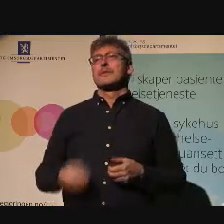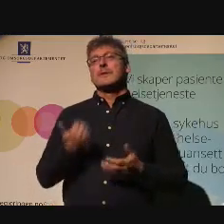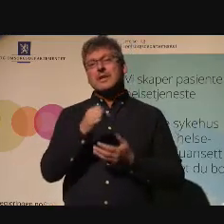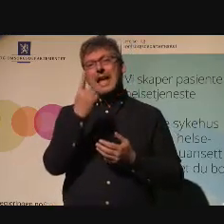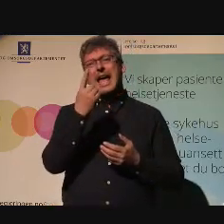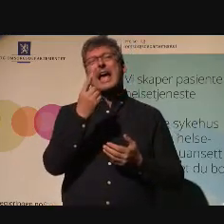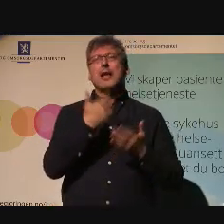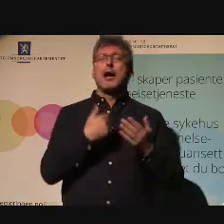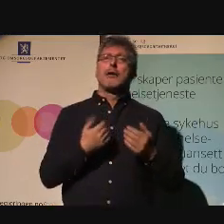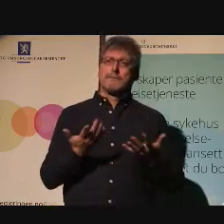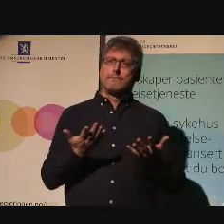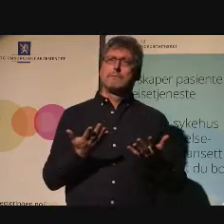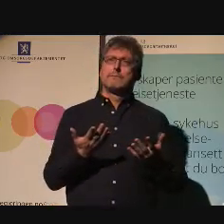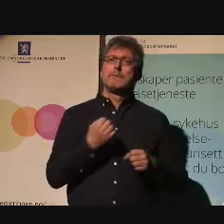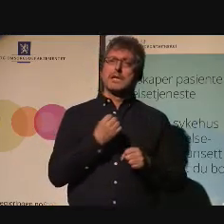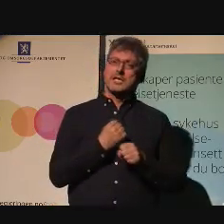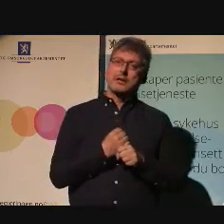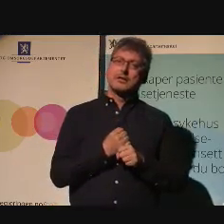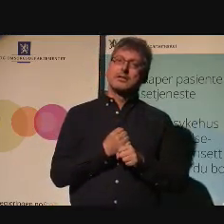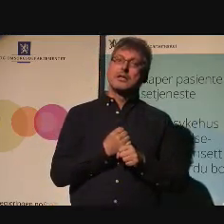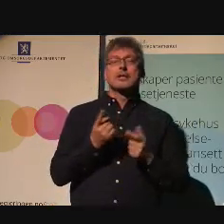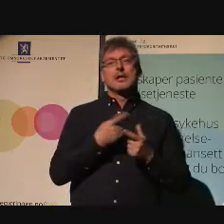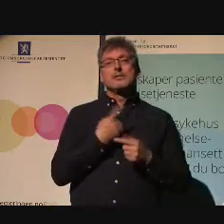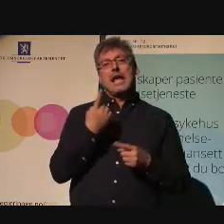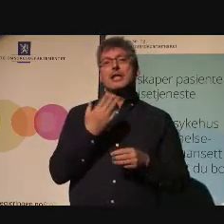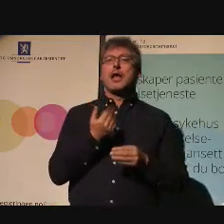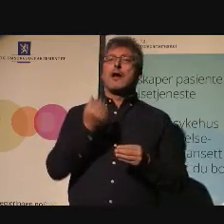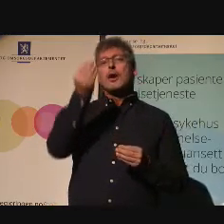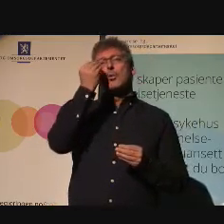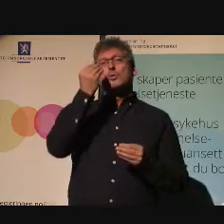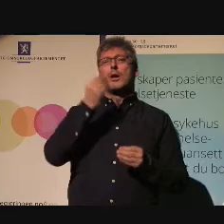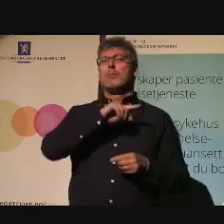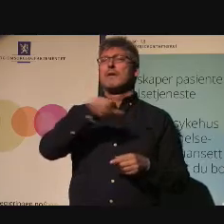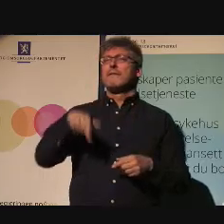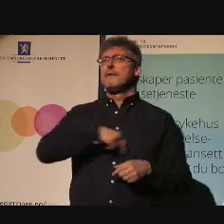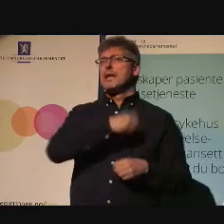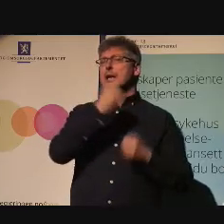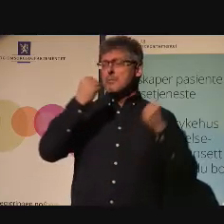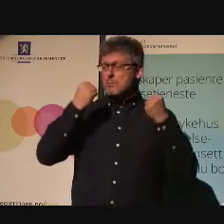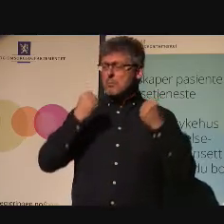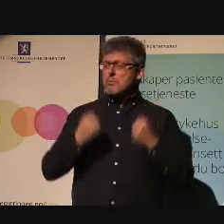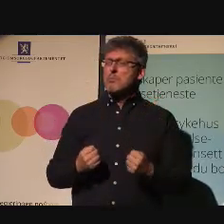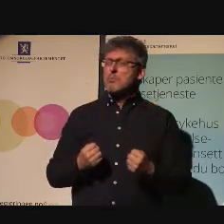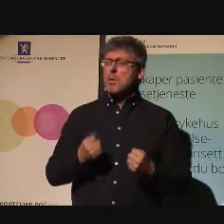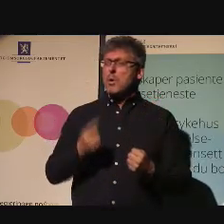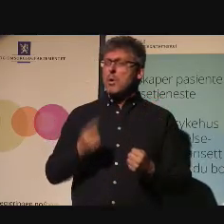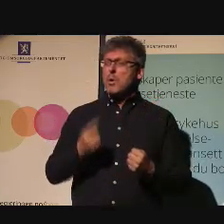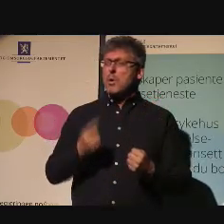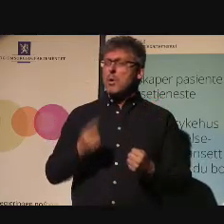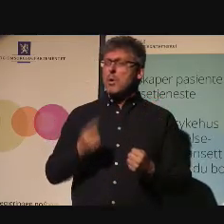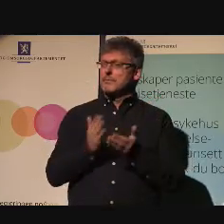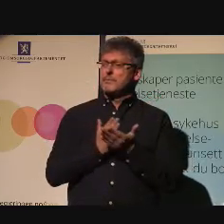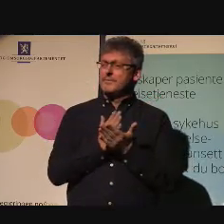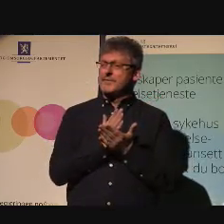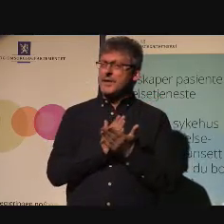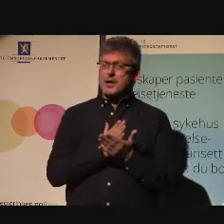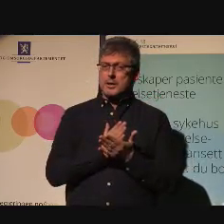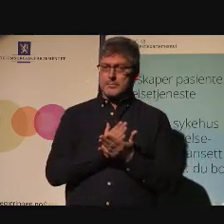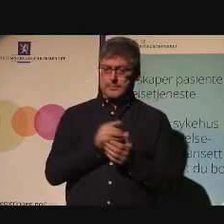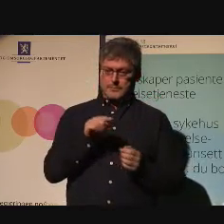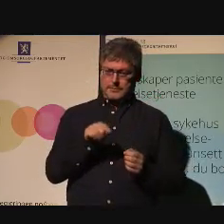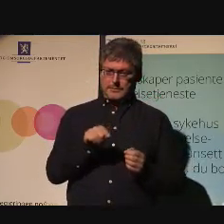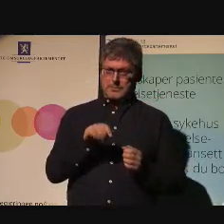av de kunnskapene som vi må tenke veldig nøye gjennom. Er det da en sannhet som